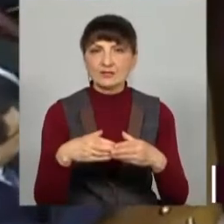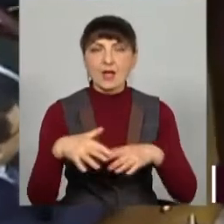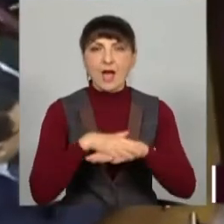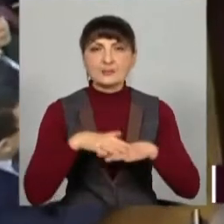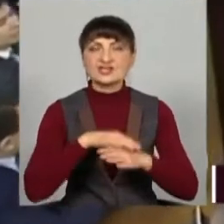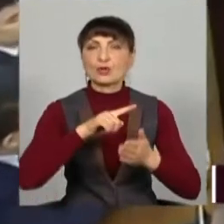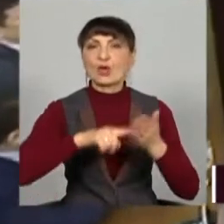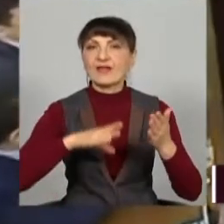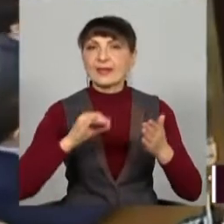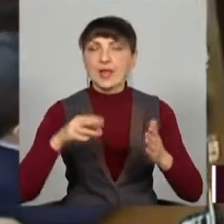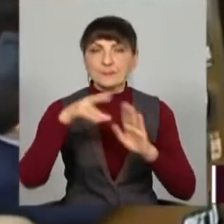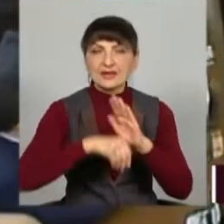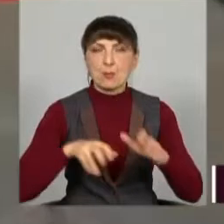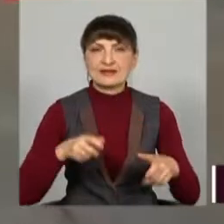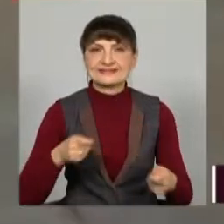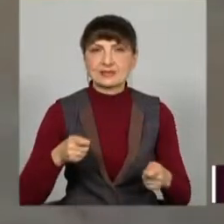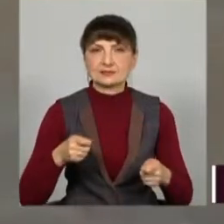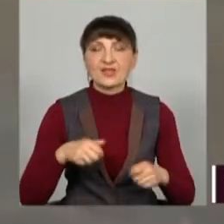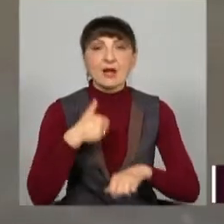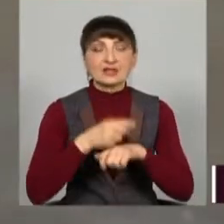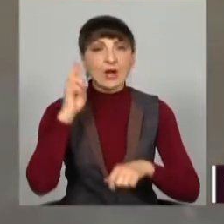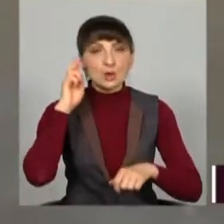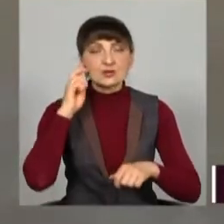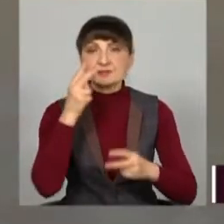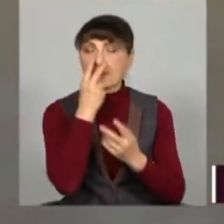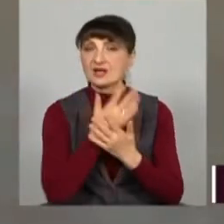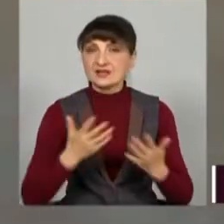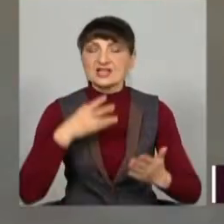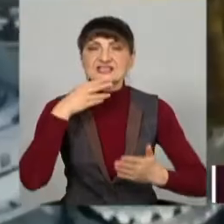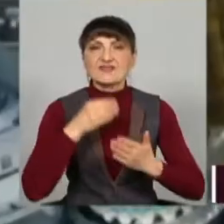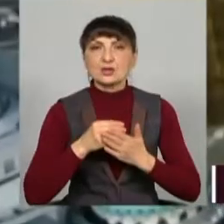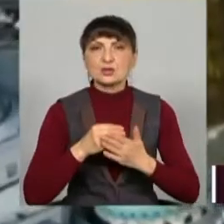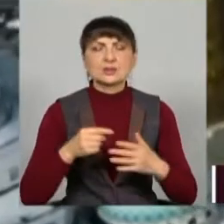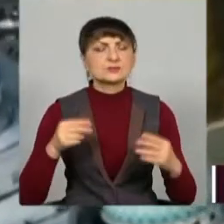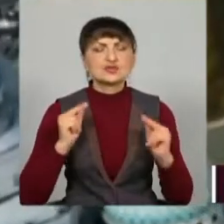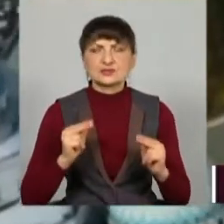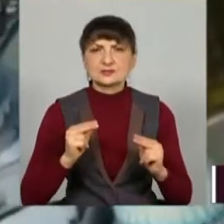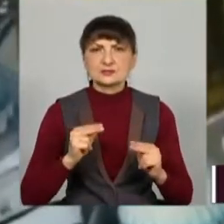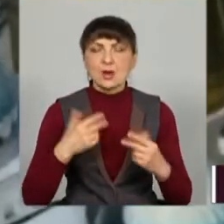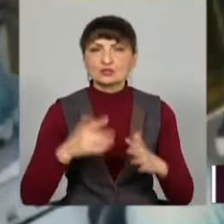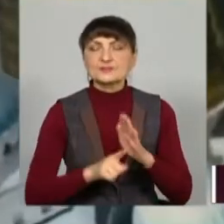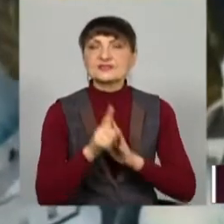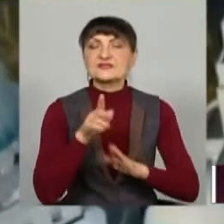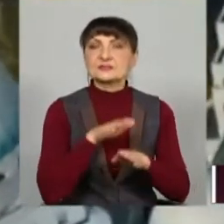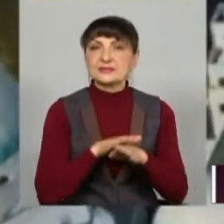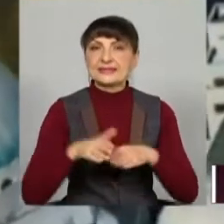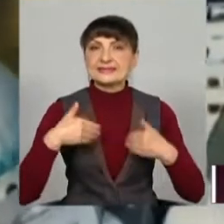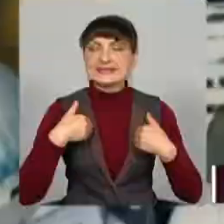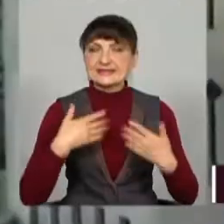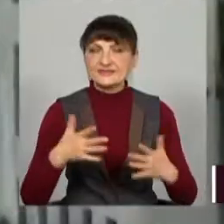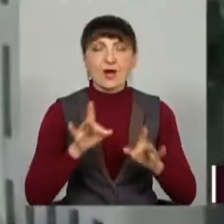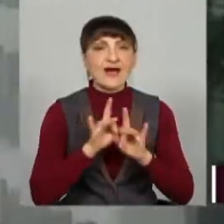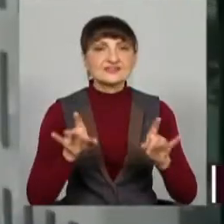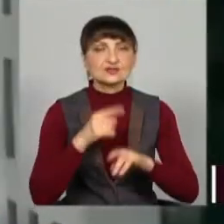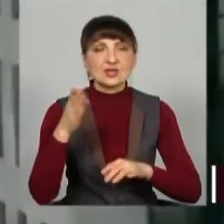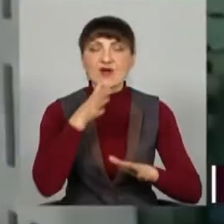общественного доверия при президенте. Тем самым глава государства продемонстрировал свою принципиальность, приступив к выполнению инициатив, озвученных